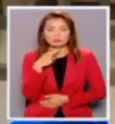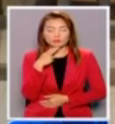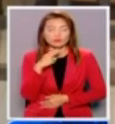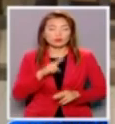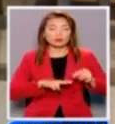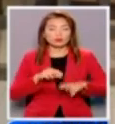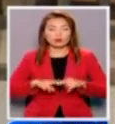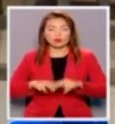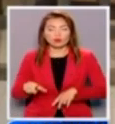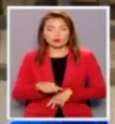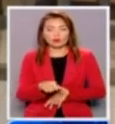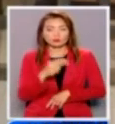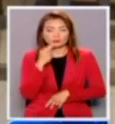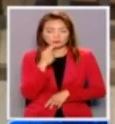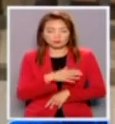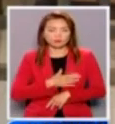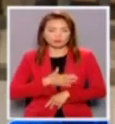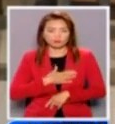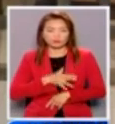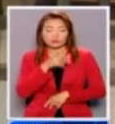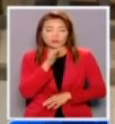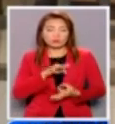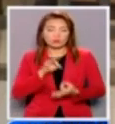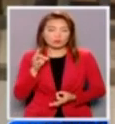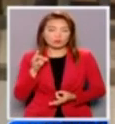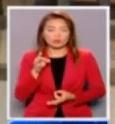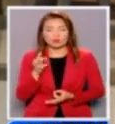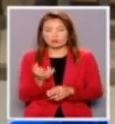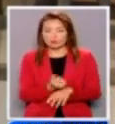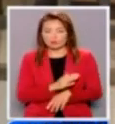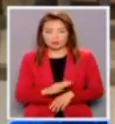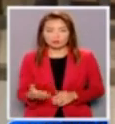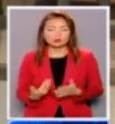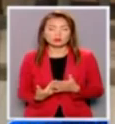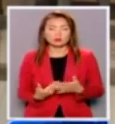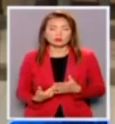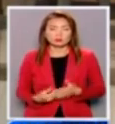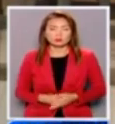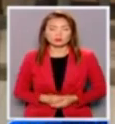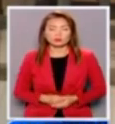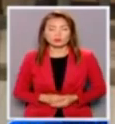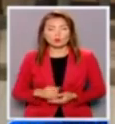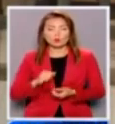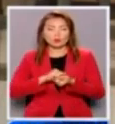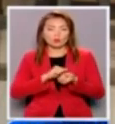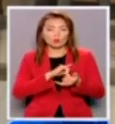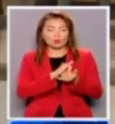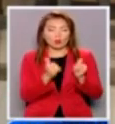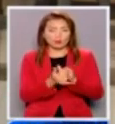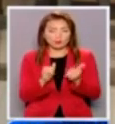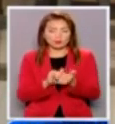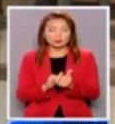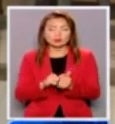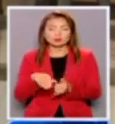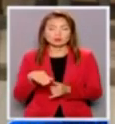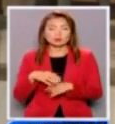жатқан жолдарды көргенде сапасыз, уақытында аяқ қалмай жатыр. Мысалы Өскемен Талдықорған жолын